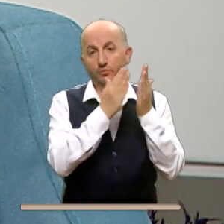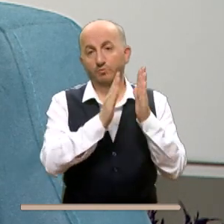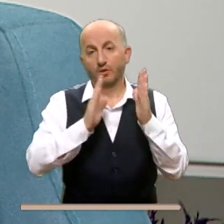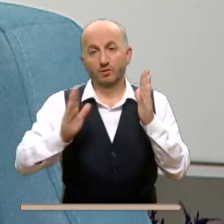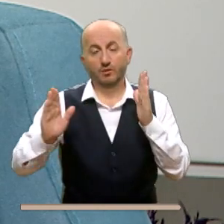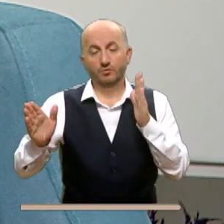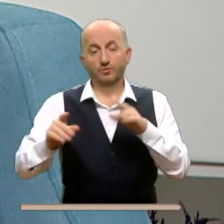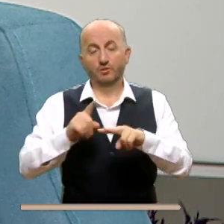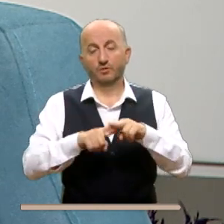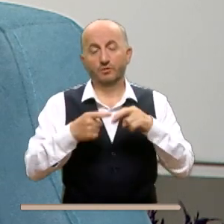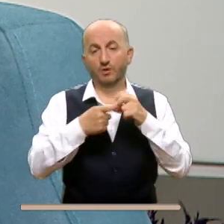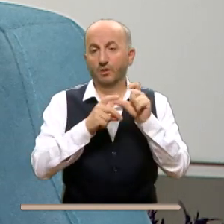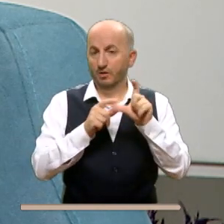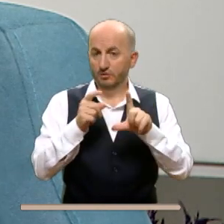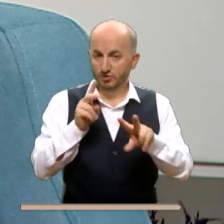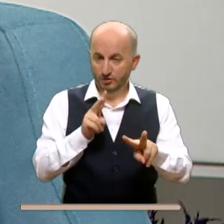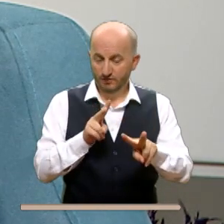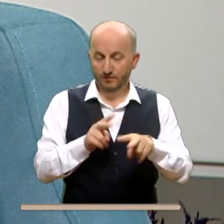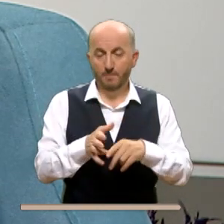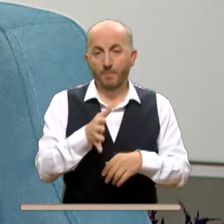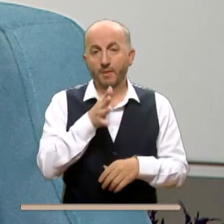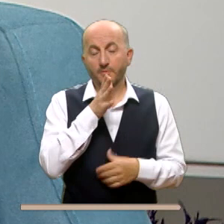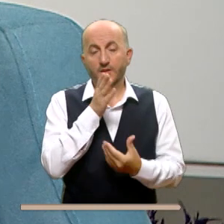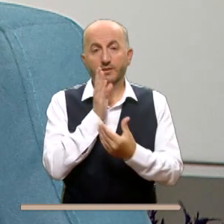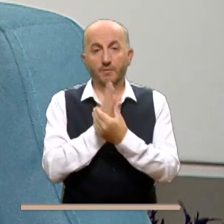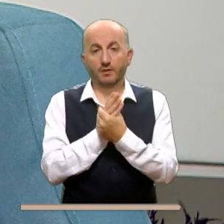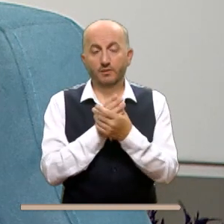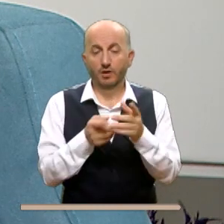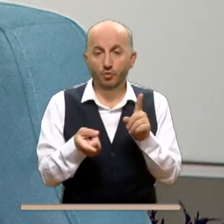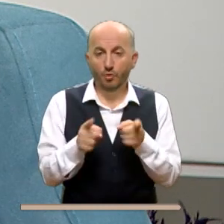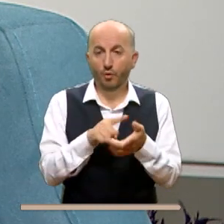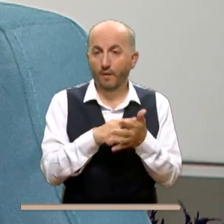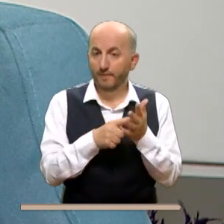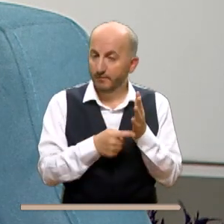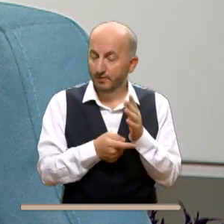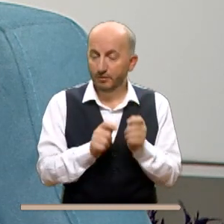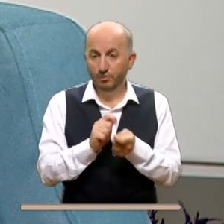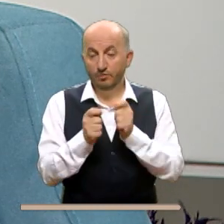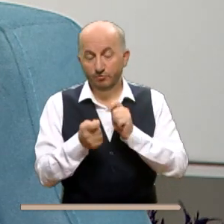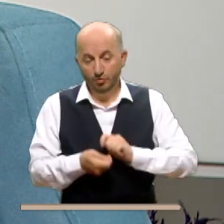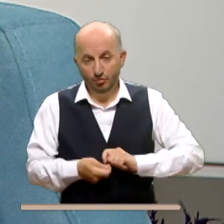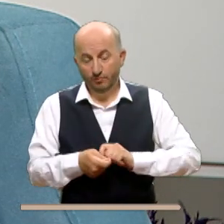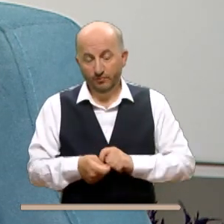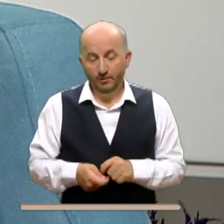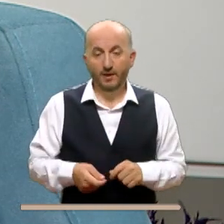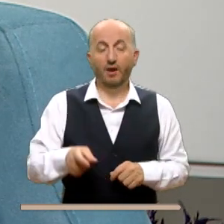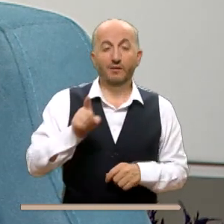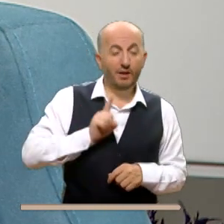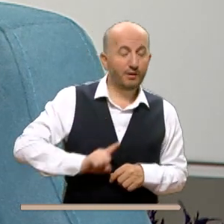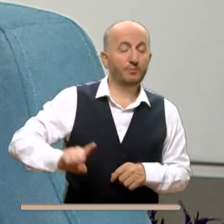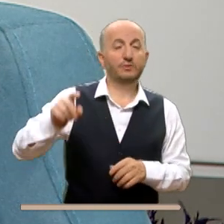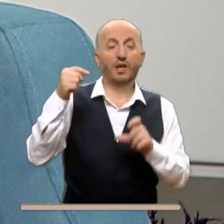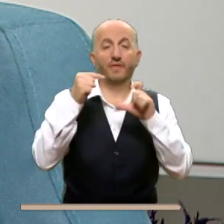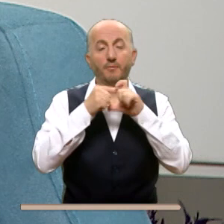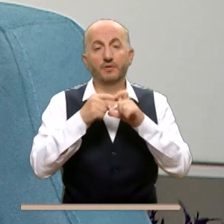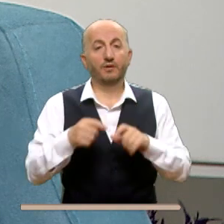adı altında yürüyen program yıllarca bilgi belge yönetimine dönüşmüş durumda. Adaylarımızın, edebiyat fakültemizin,